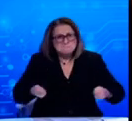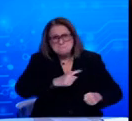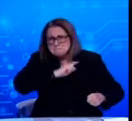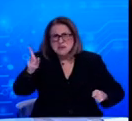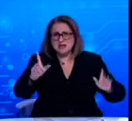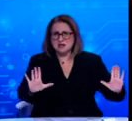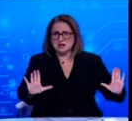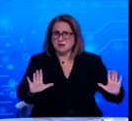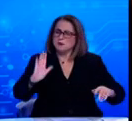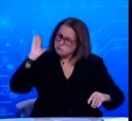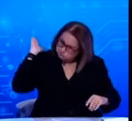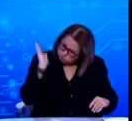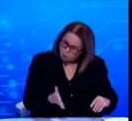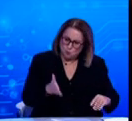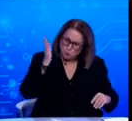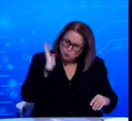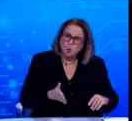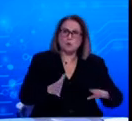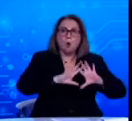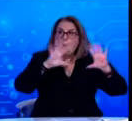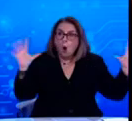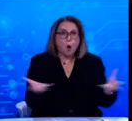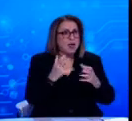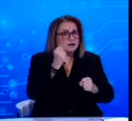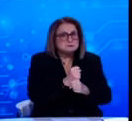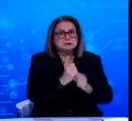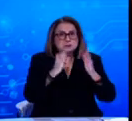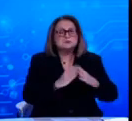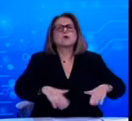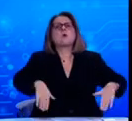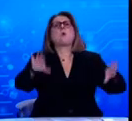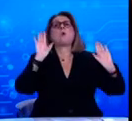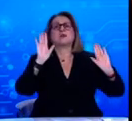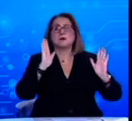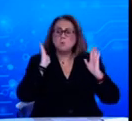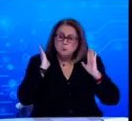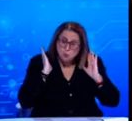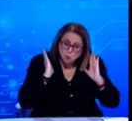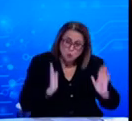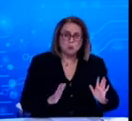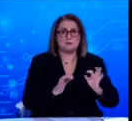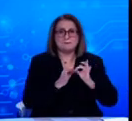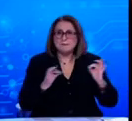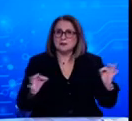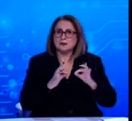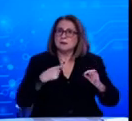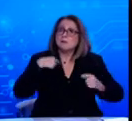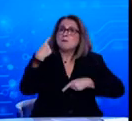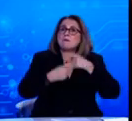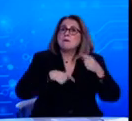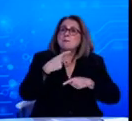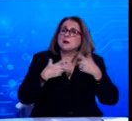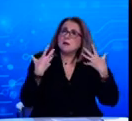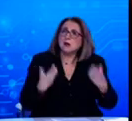εξαρτάται. Και έχουμε τη δύναμη και τη γνώση να το πετύχουμε. Τα καθολικά μέτρα μπορεί να φέρονται απλά. Και όντως ήταν